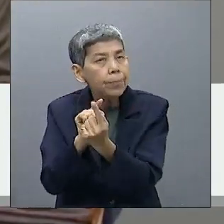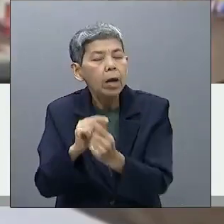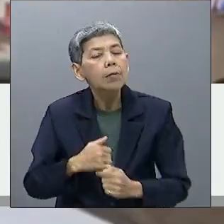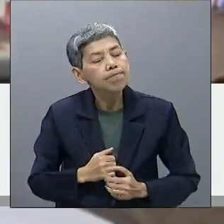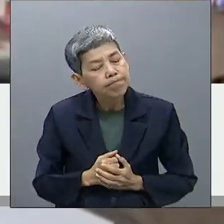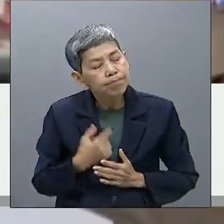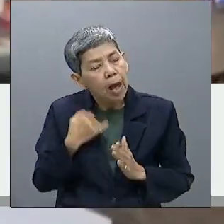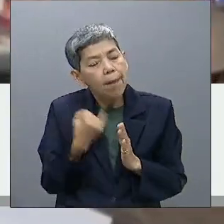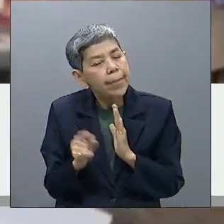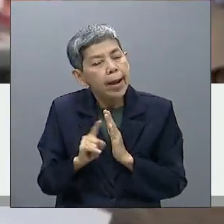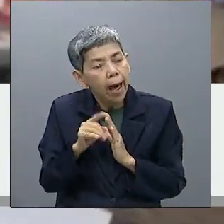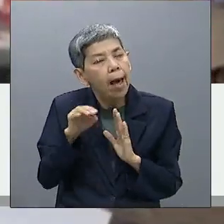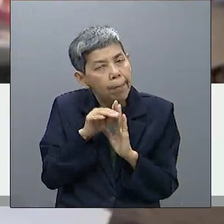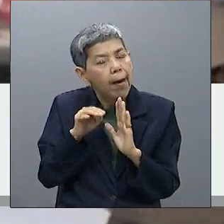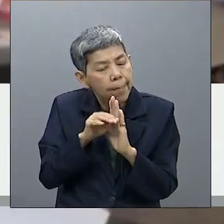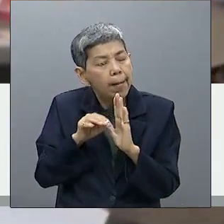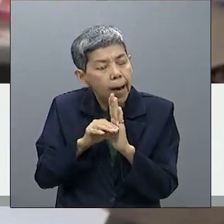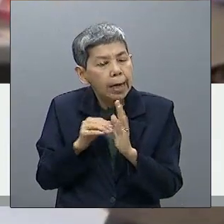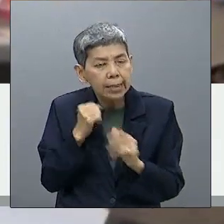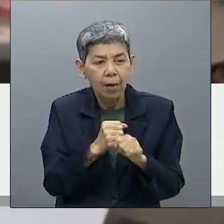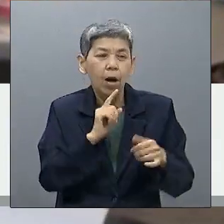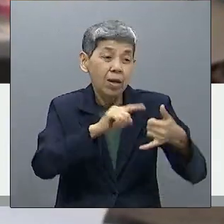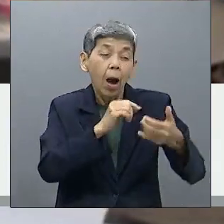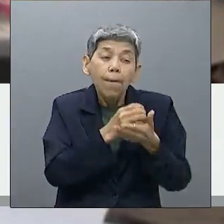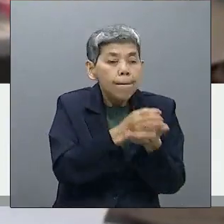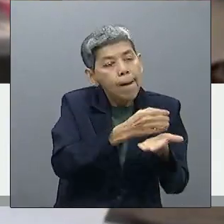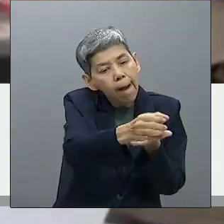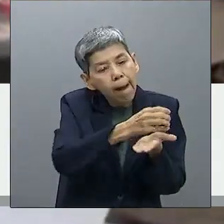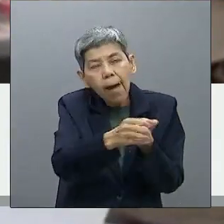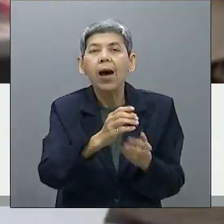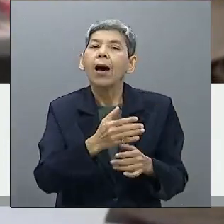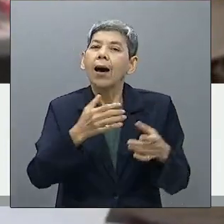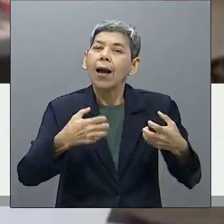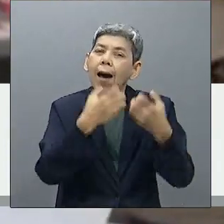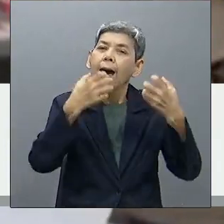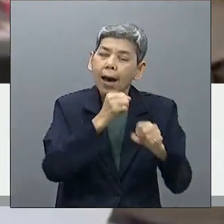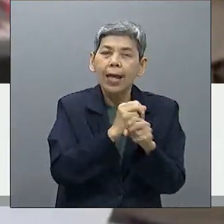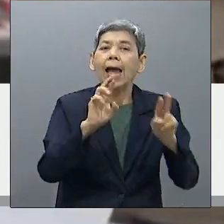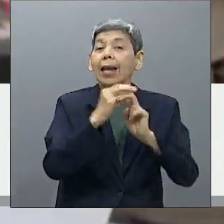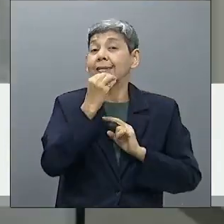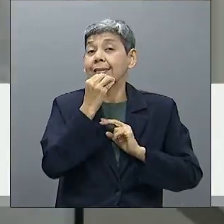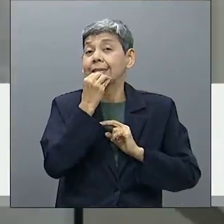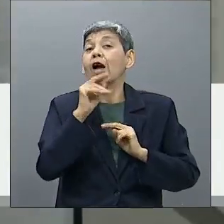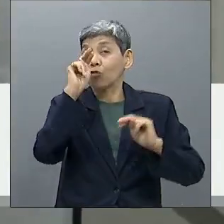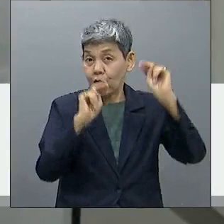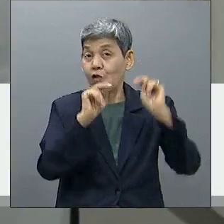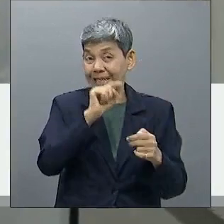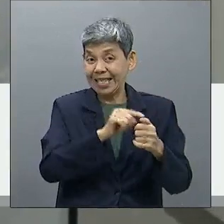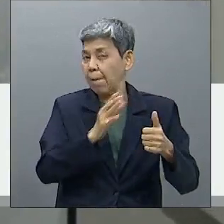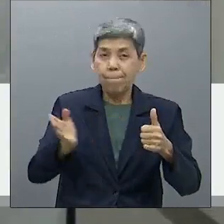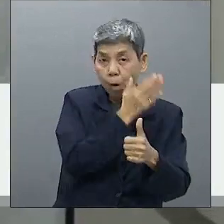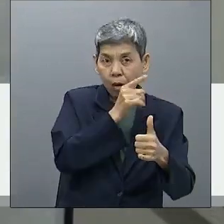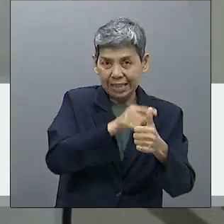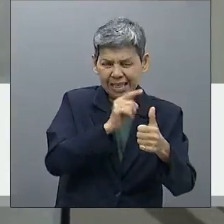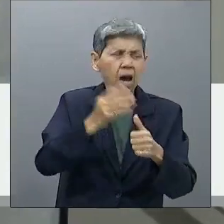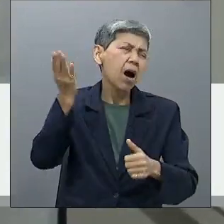ทราบข้อกล่าวหาในคดีก่อเหตุทำร้ายพนักงานบริการเครื่องดื่มแอลกอฮอล์ที่ร้านอาหารแห่งหนึ่งในจังหวัดนครสวรรค์